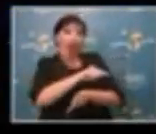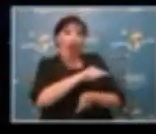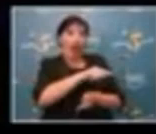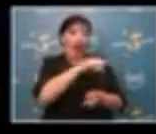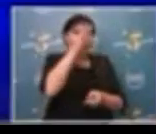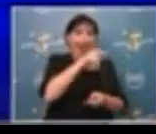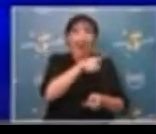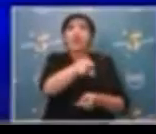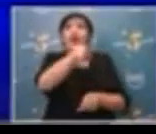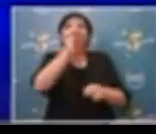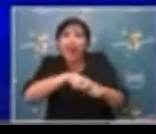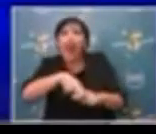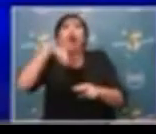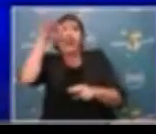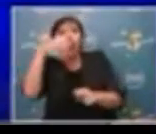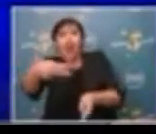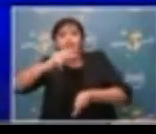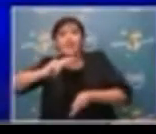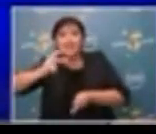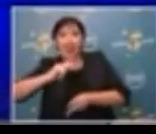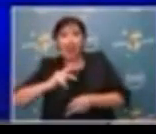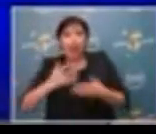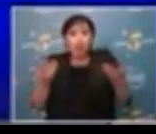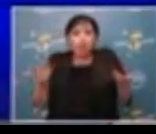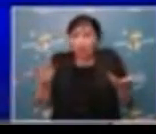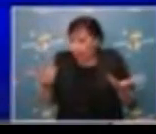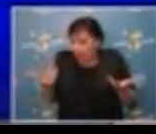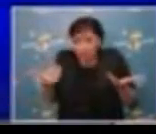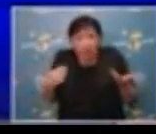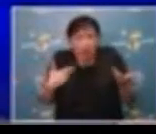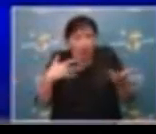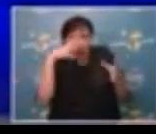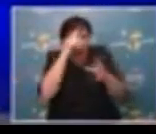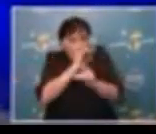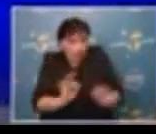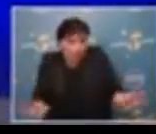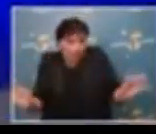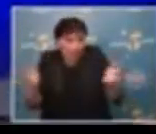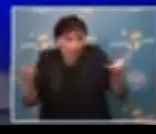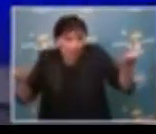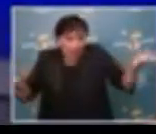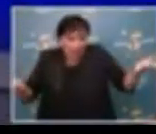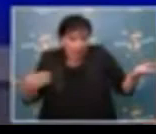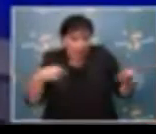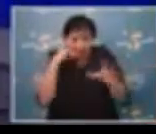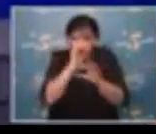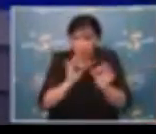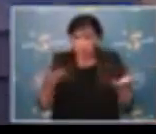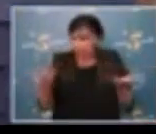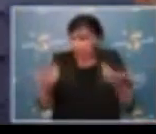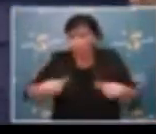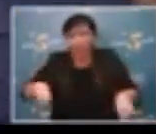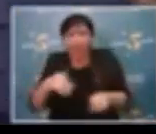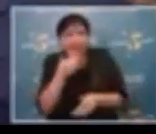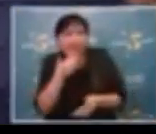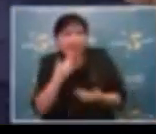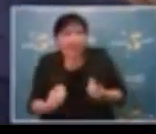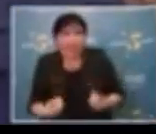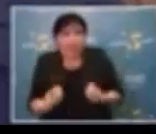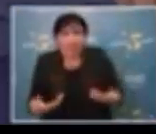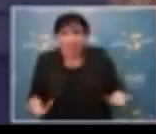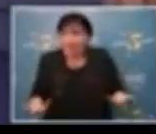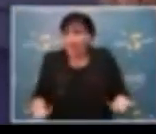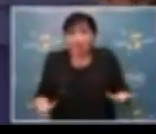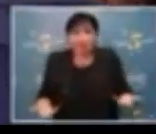in inglese. Ma non si capisce più niente. Chi siamo? Oggi